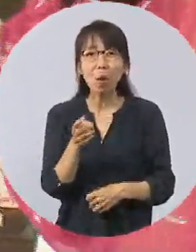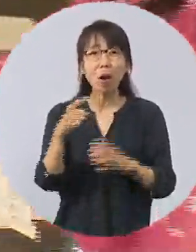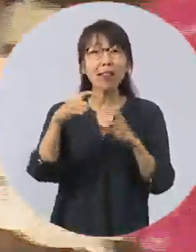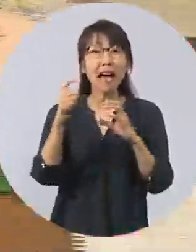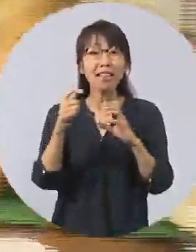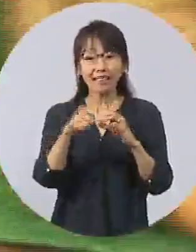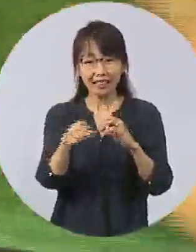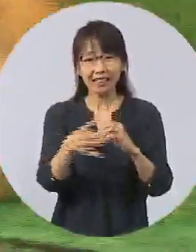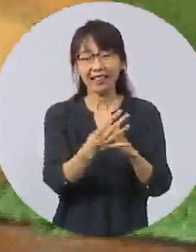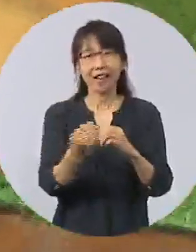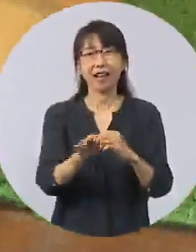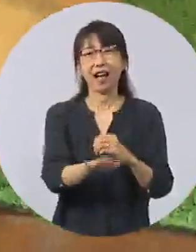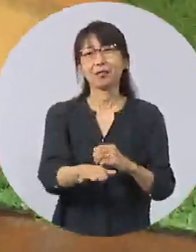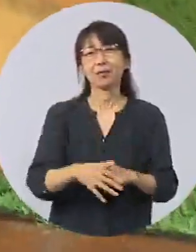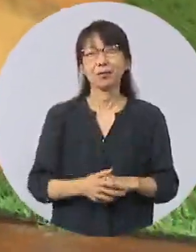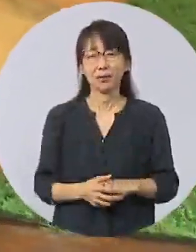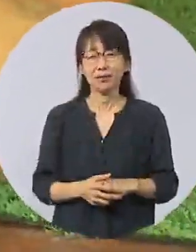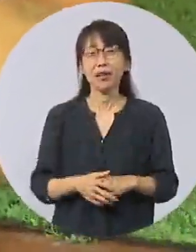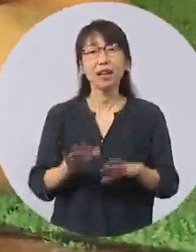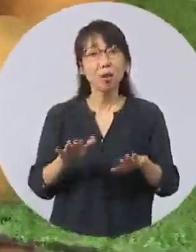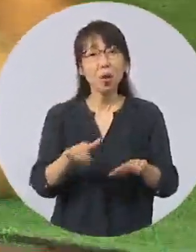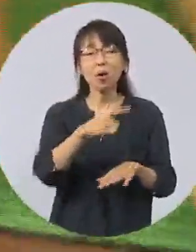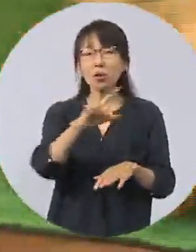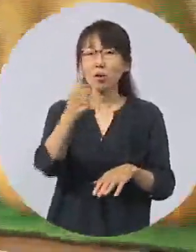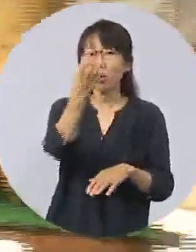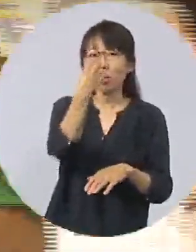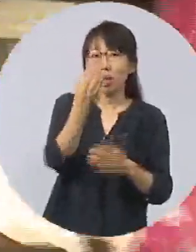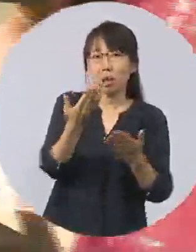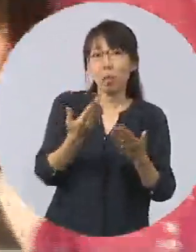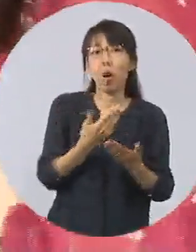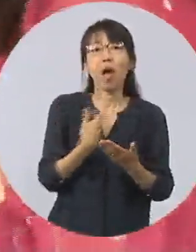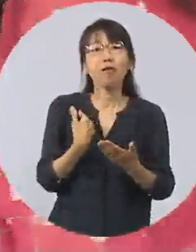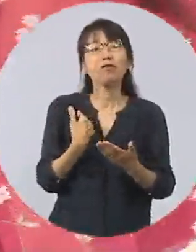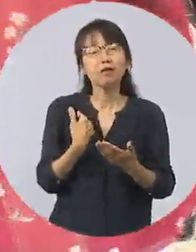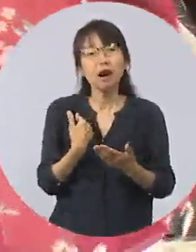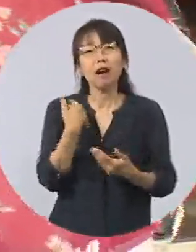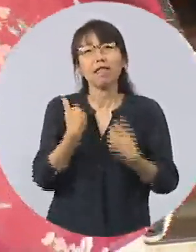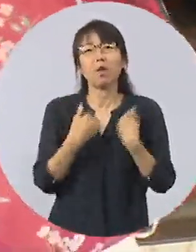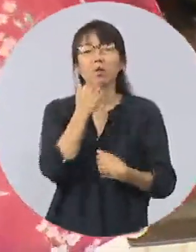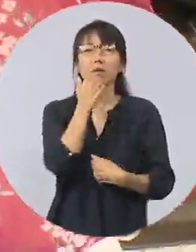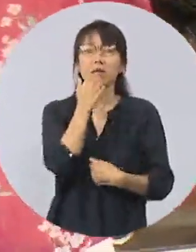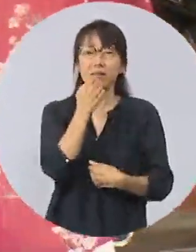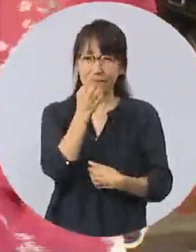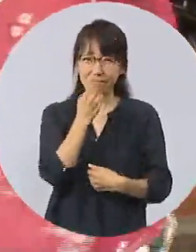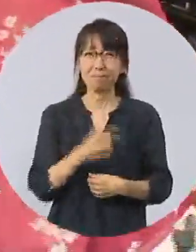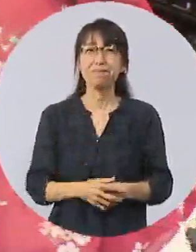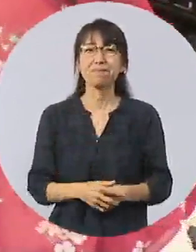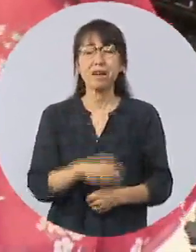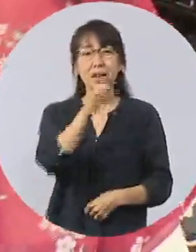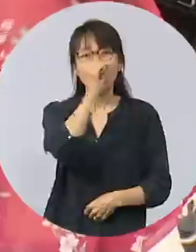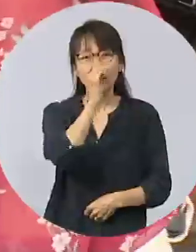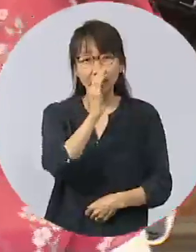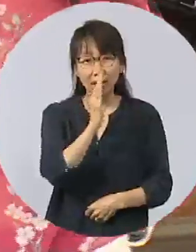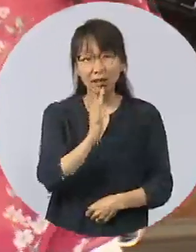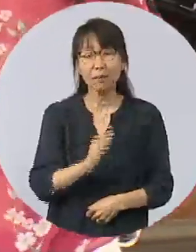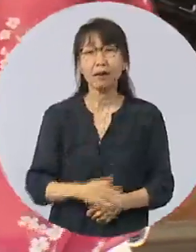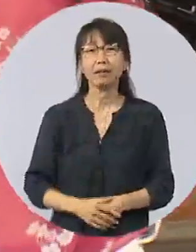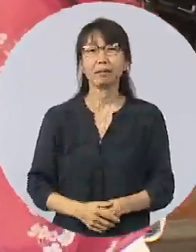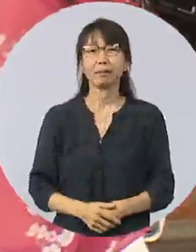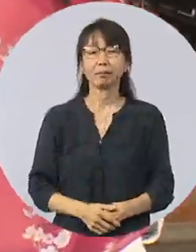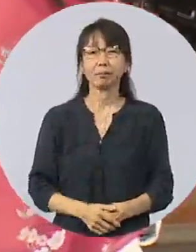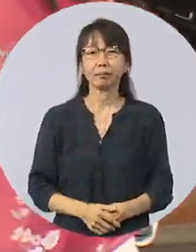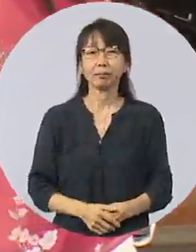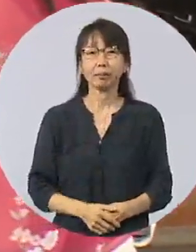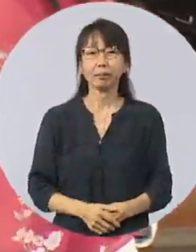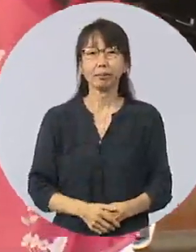っと並んでおります。今日はいろいろ教えていただけるということで楽しみにしてきましたので、よろしくお願いします。 はい、わかりました。よ